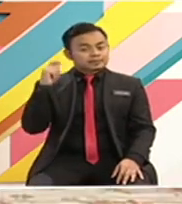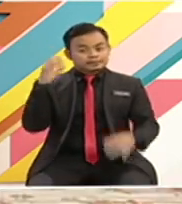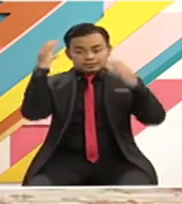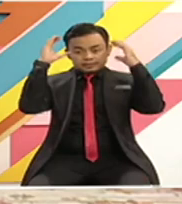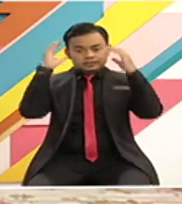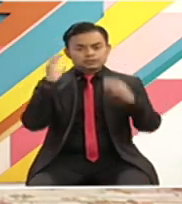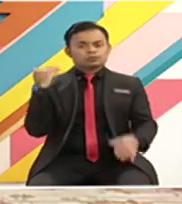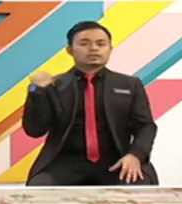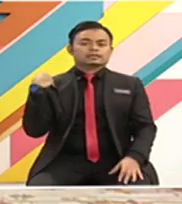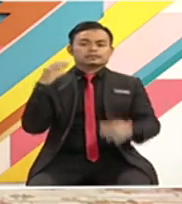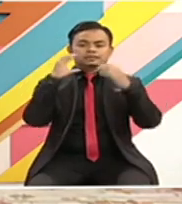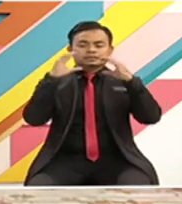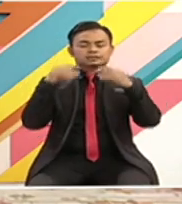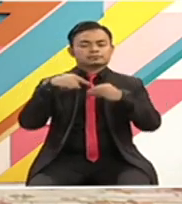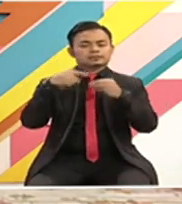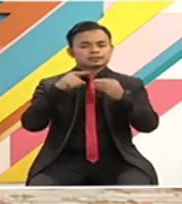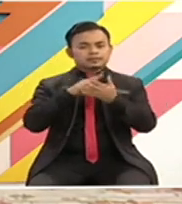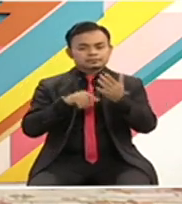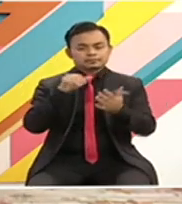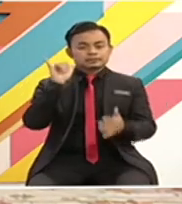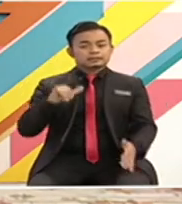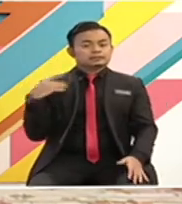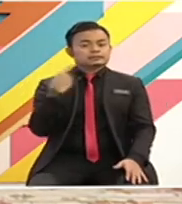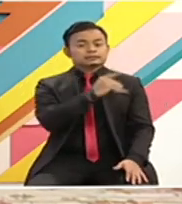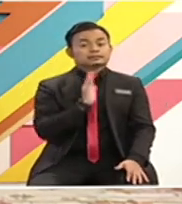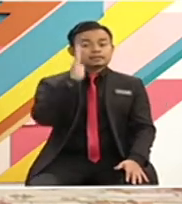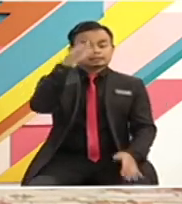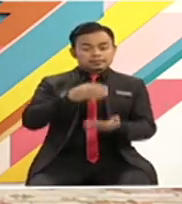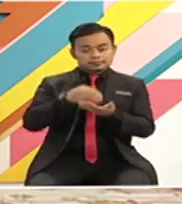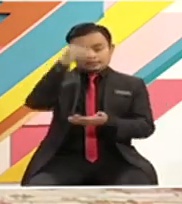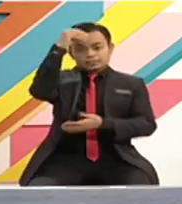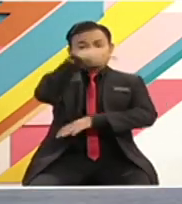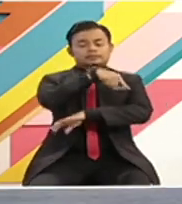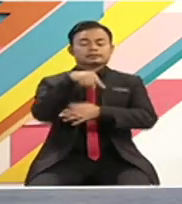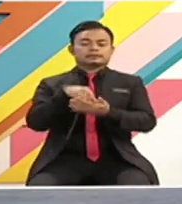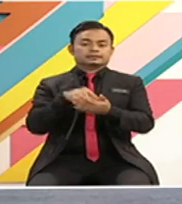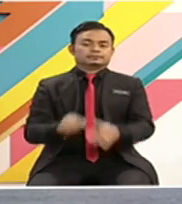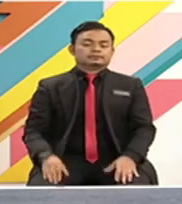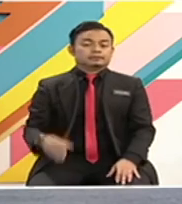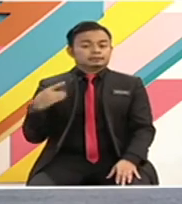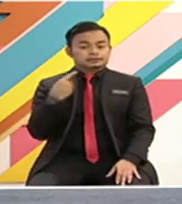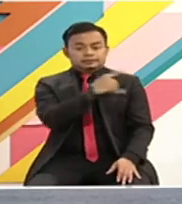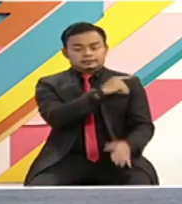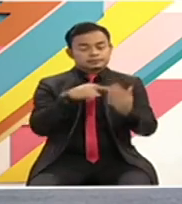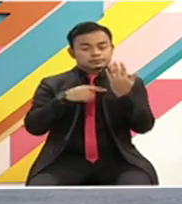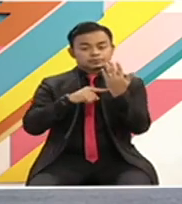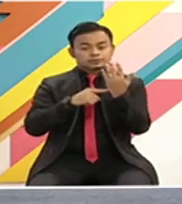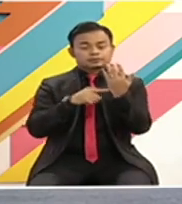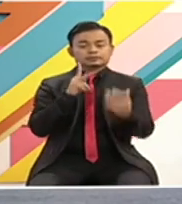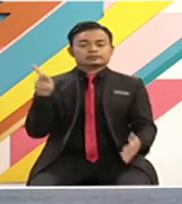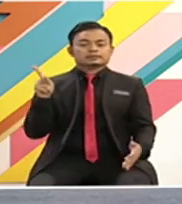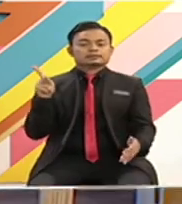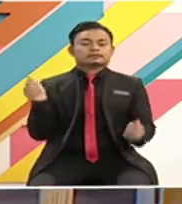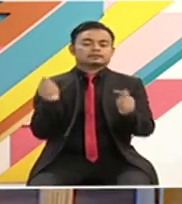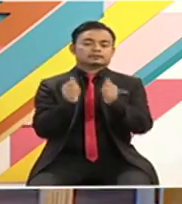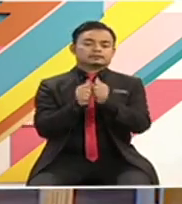menyerahkan sebuah sedikit tentang opensnap baca pada hari ini dimulai Tengah pedulu sibuk Oke kita akan melekat dengan tadi kita udah